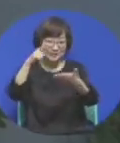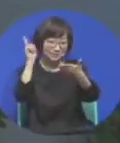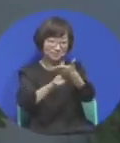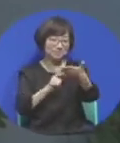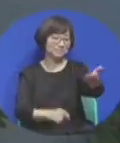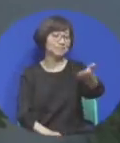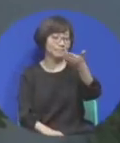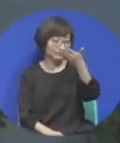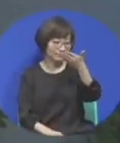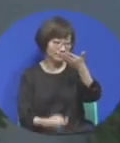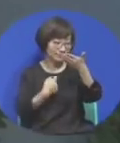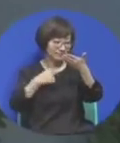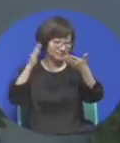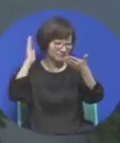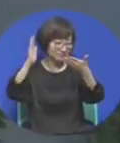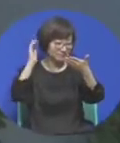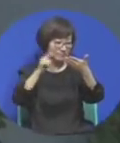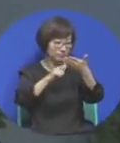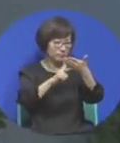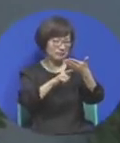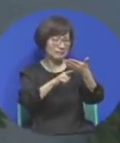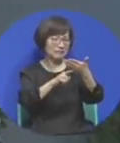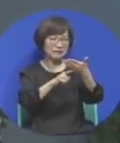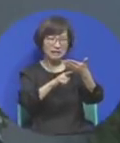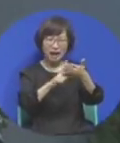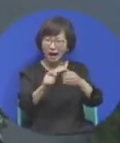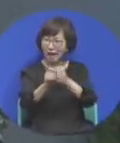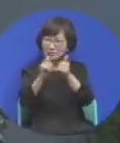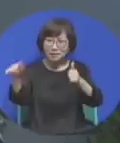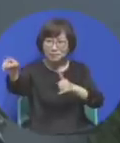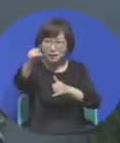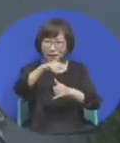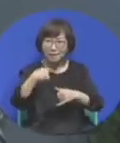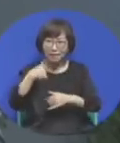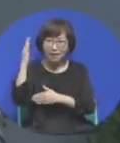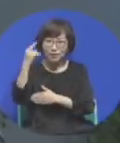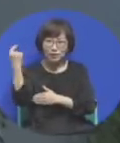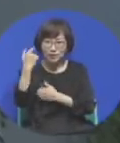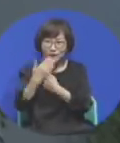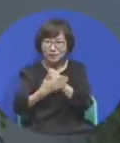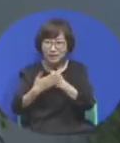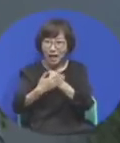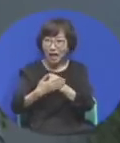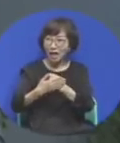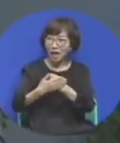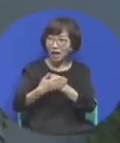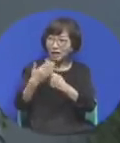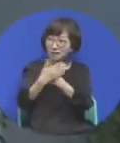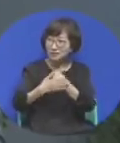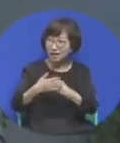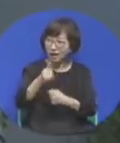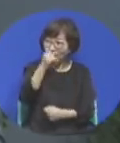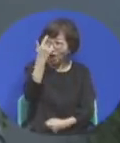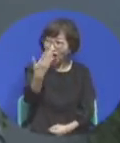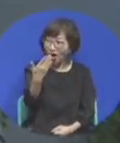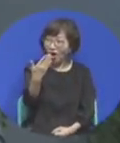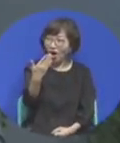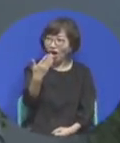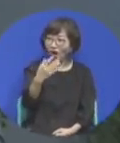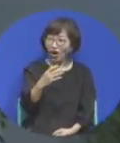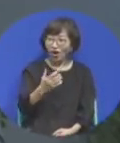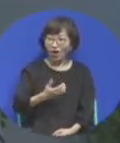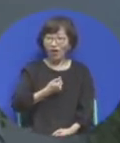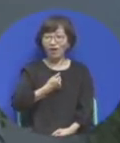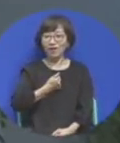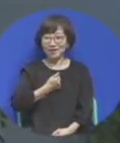들어봤더니 내가 야 사람들 이걸 듣고 은혜 받나 싶더라니까요. 진짜. I listened to that message and I thought to myself, do people listen to this